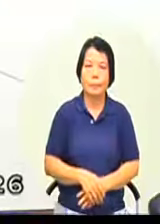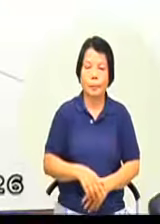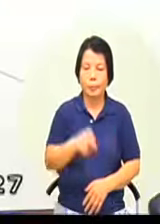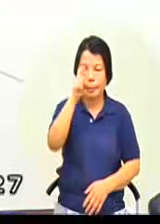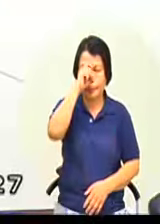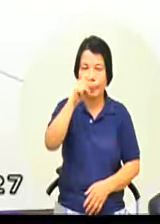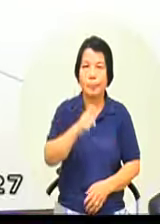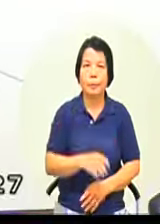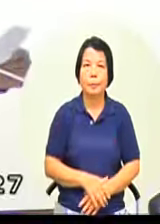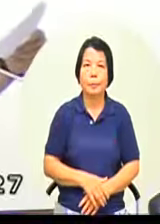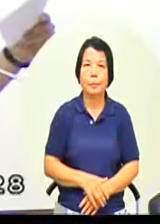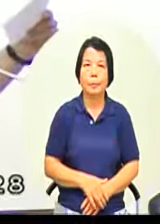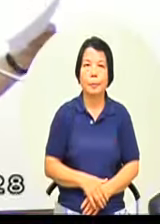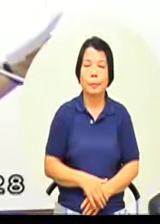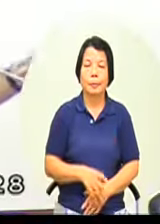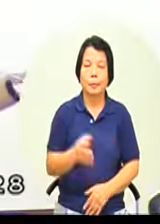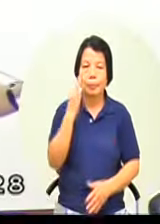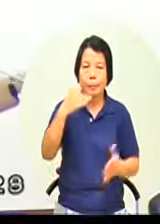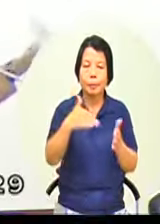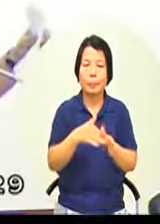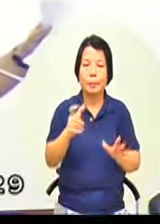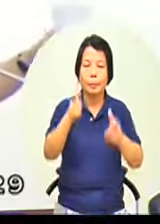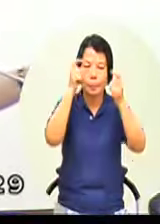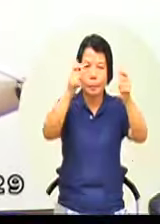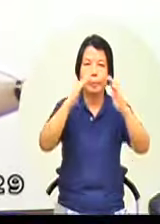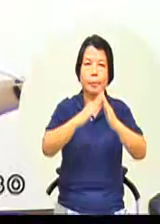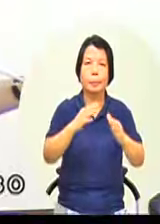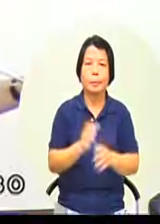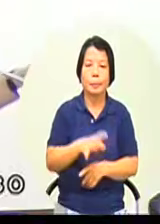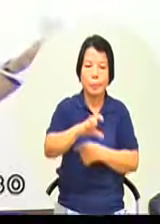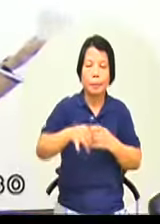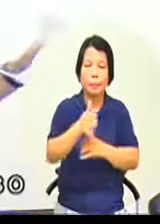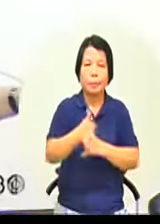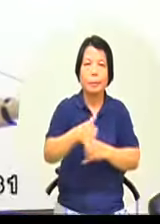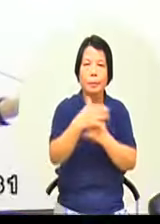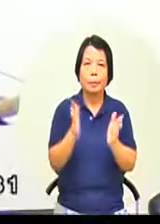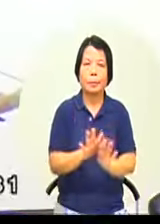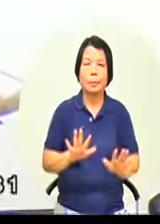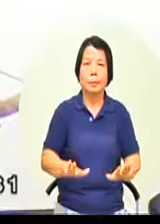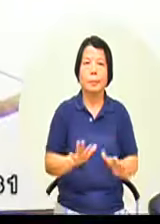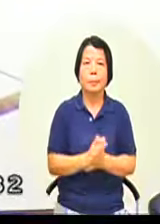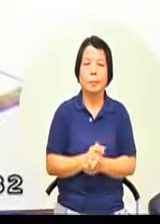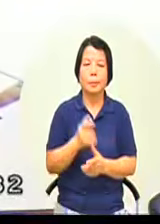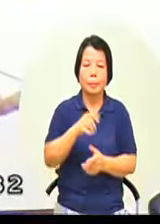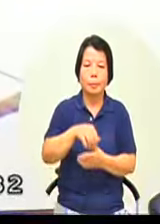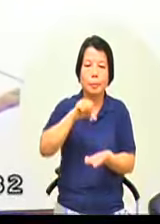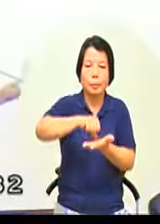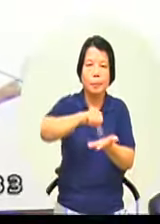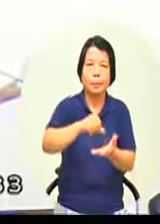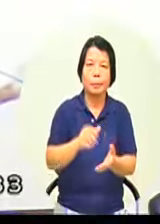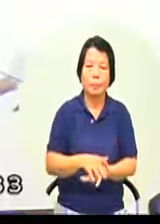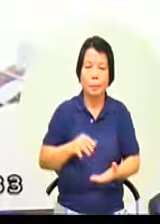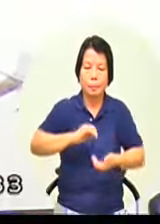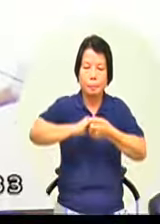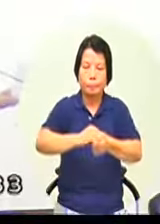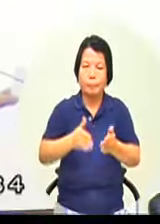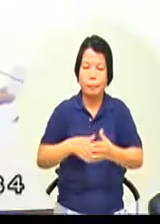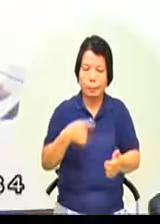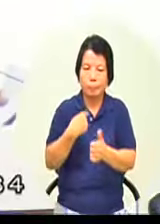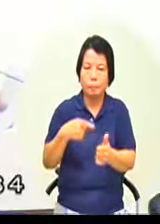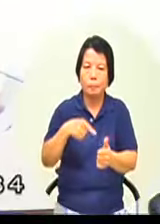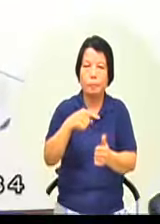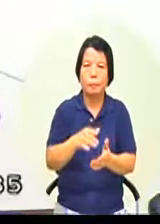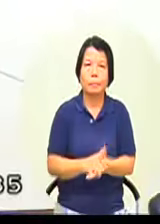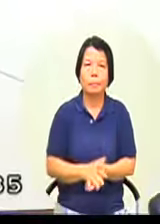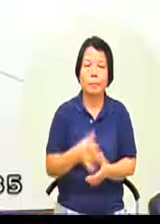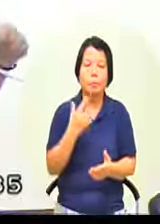你能够哈，我们就是看到我们现在高雄市的农民啊，他们的一个耕作哈，一定要好好的辅导他们。就像